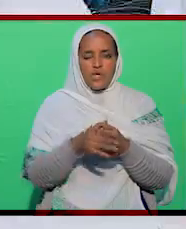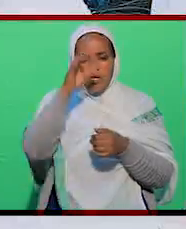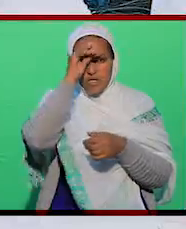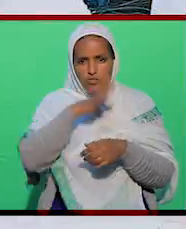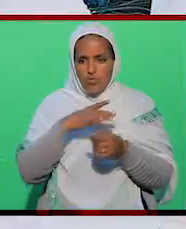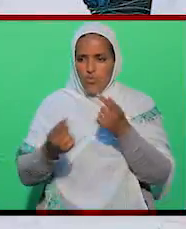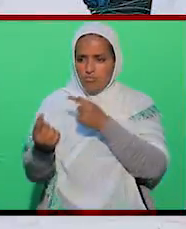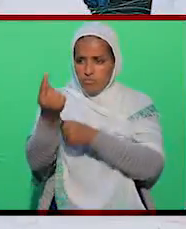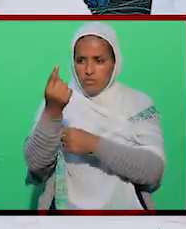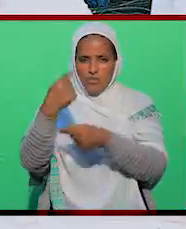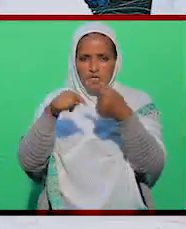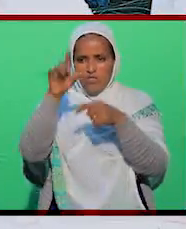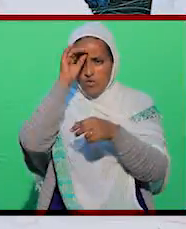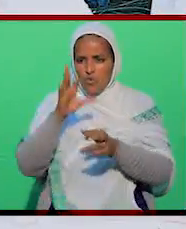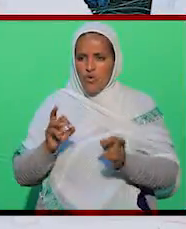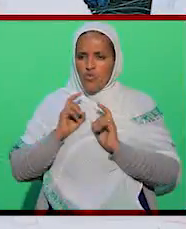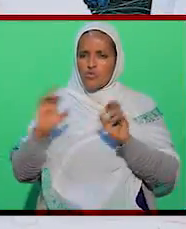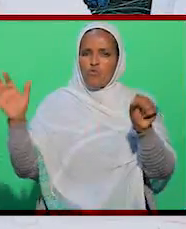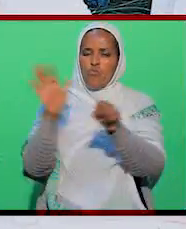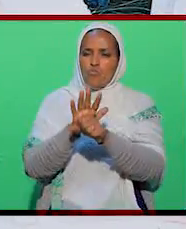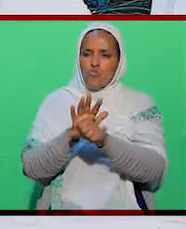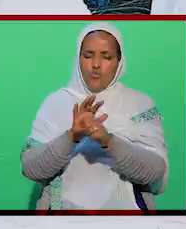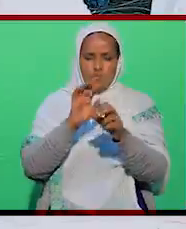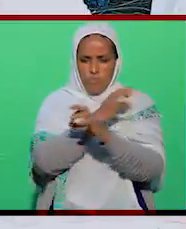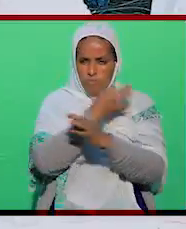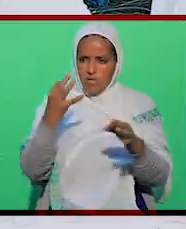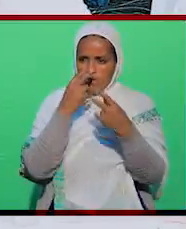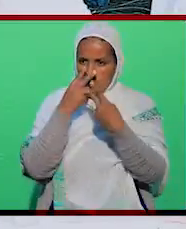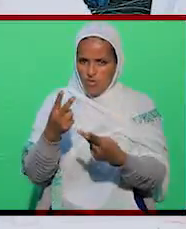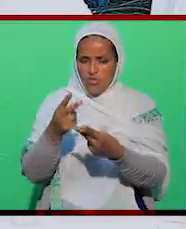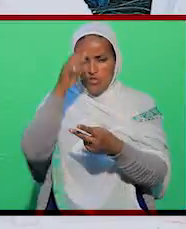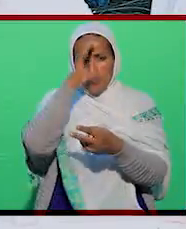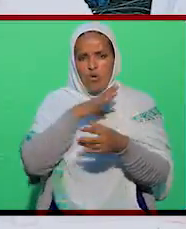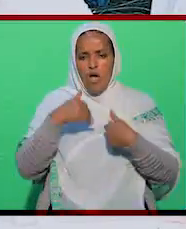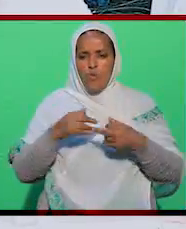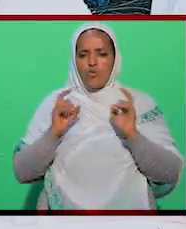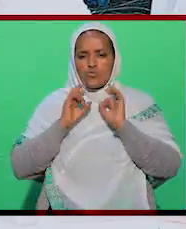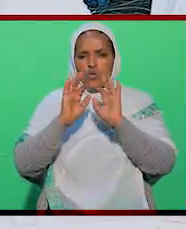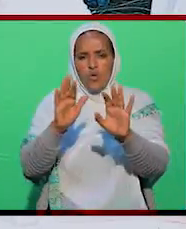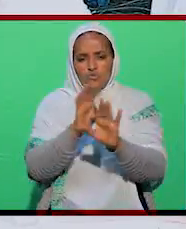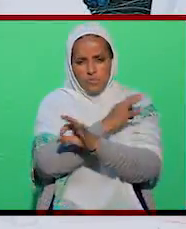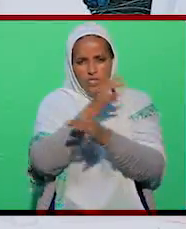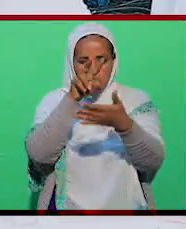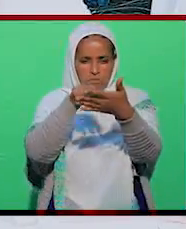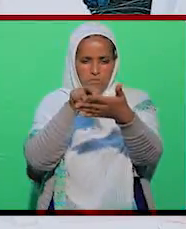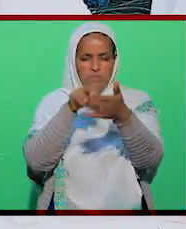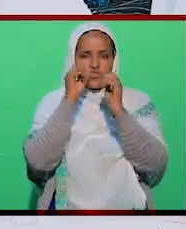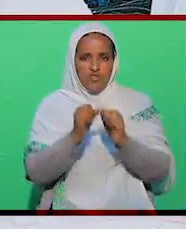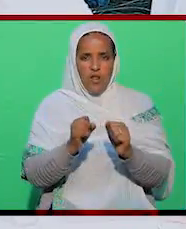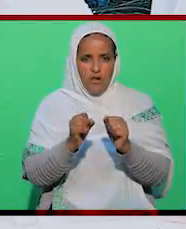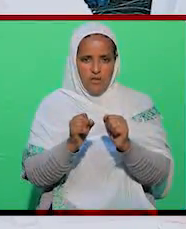ያልደረስኩባቸው ሰው ሲመጣ የዛ ሰው ህይወት በሙሉ ቁጭ ብሎ ይታያቸዋል ሰውየው ጋር እንዳለ ህይወቱ ራሱ